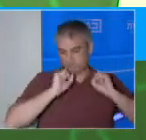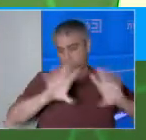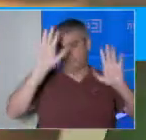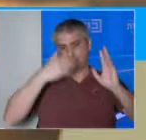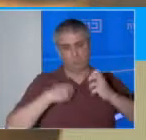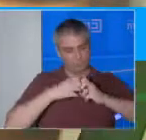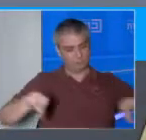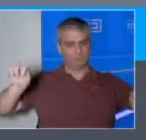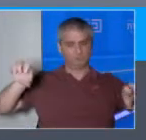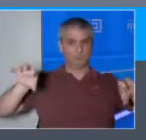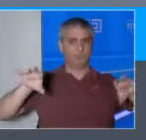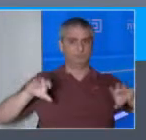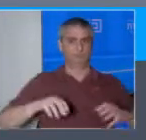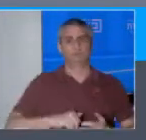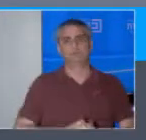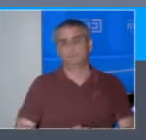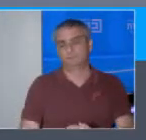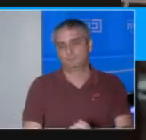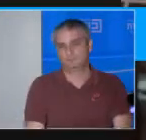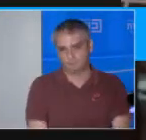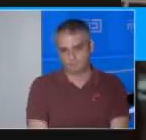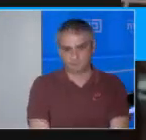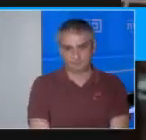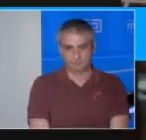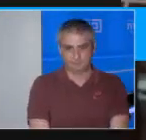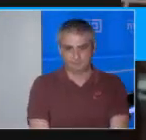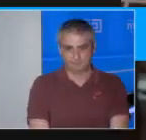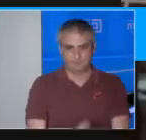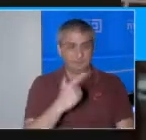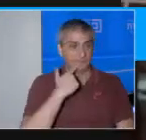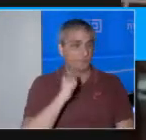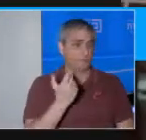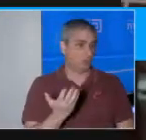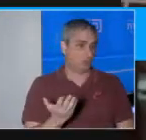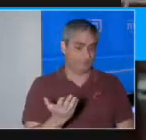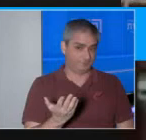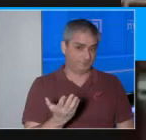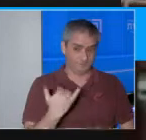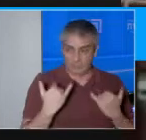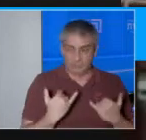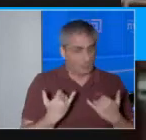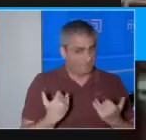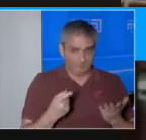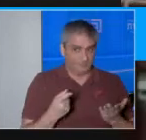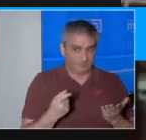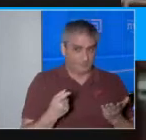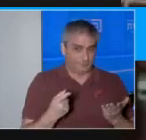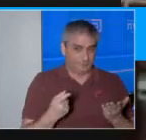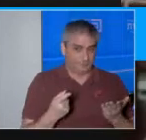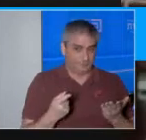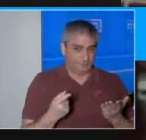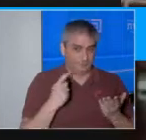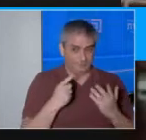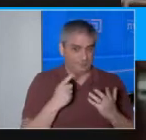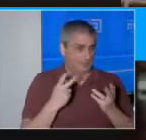אנחנו מתפצלים אז מכם. תראה, קודם כל, כרגע זאת,